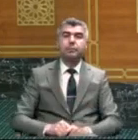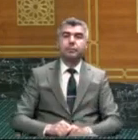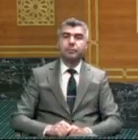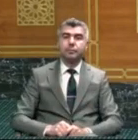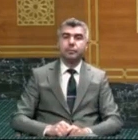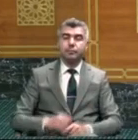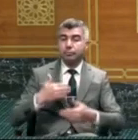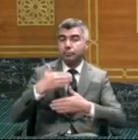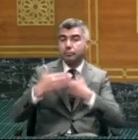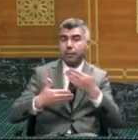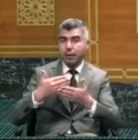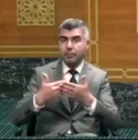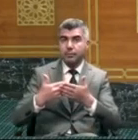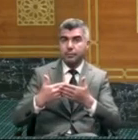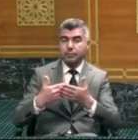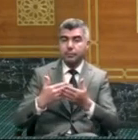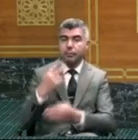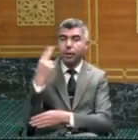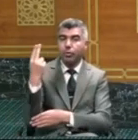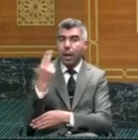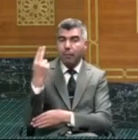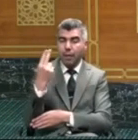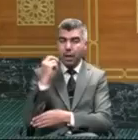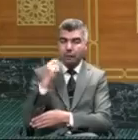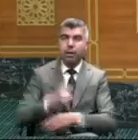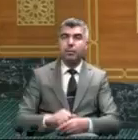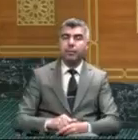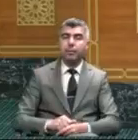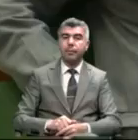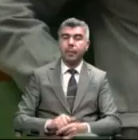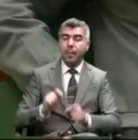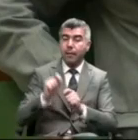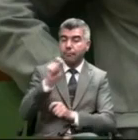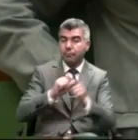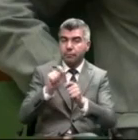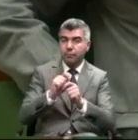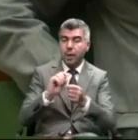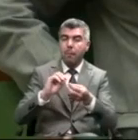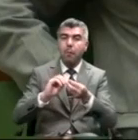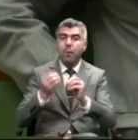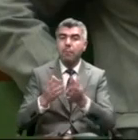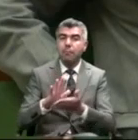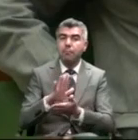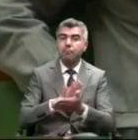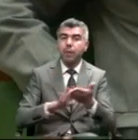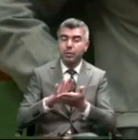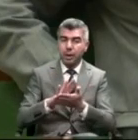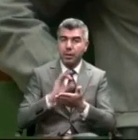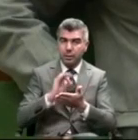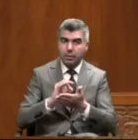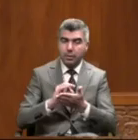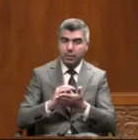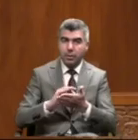وبعد ذلك تعليم العالي ومعالجه الاشكالات ايضا الافقيه